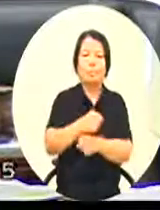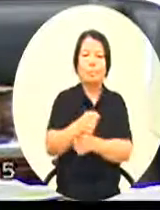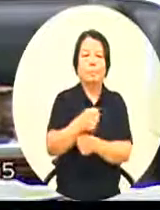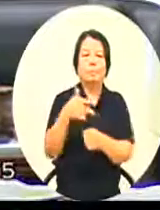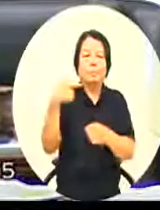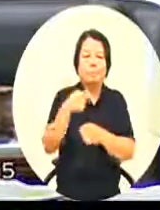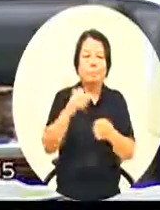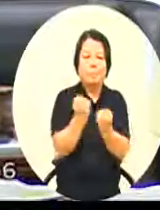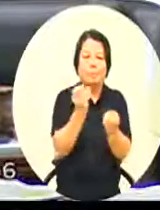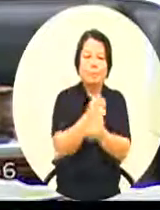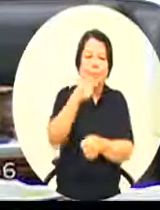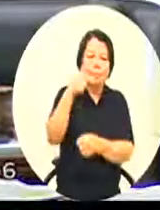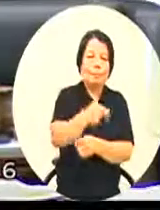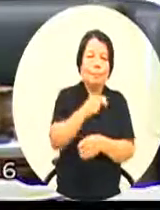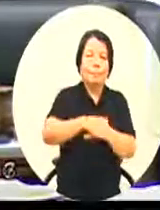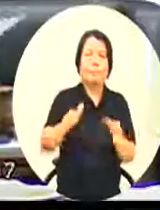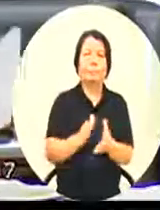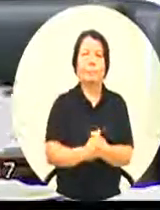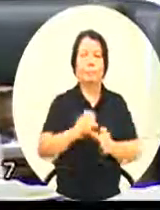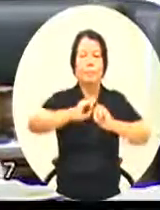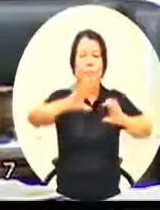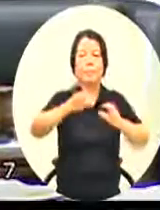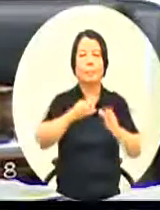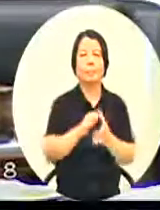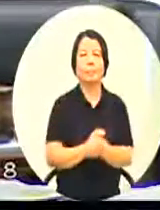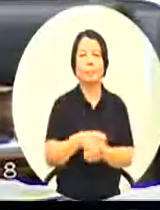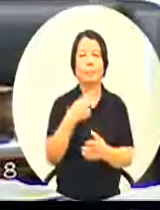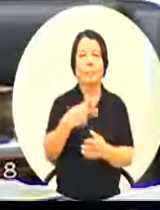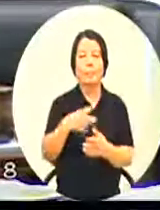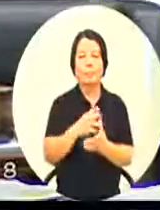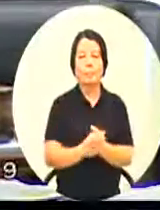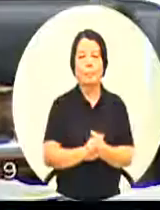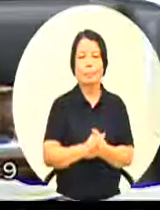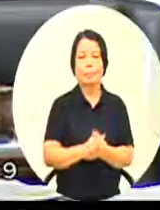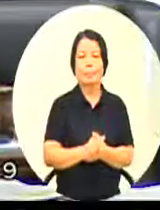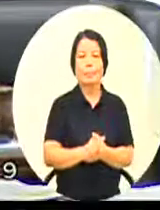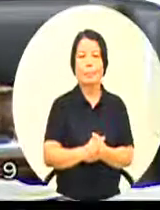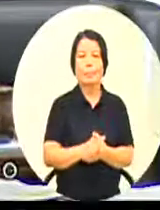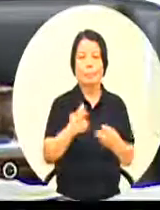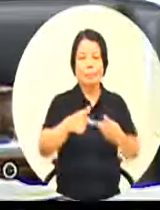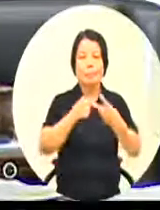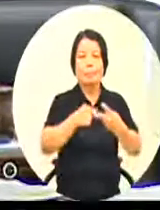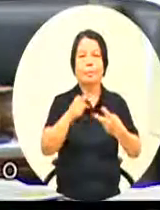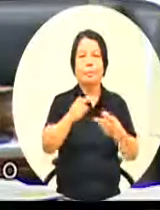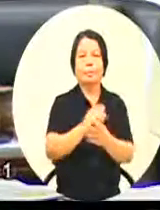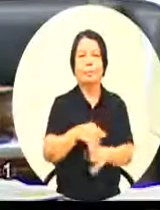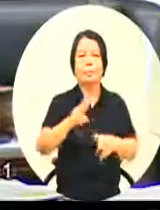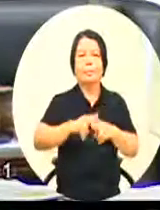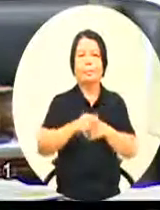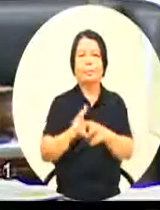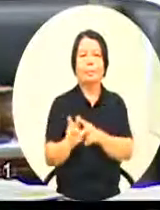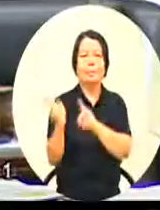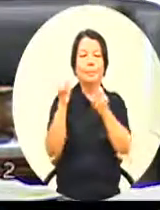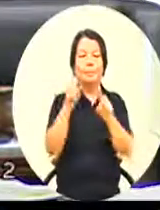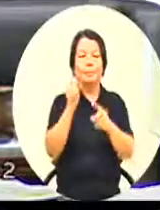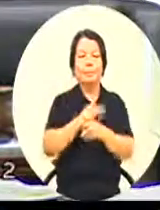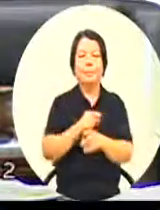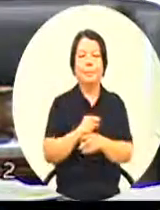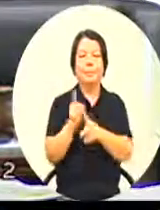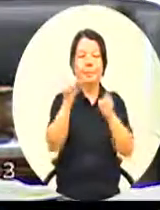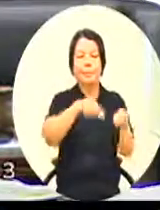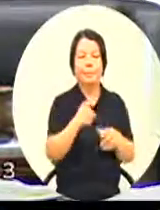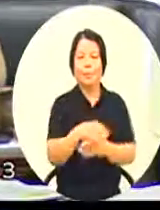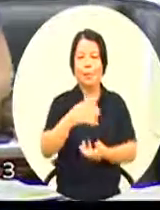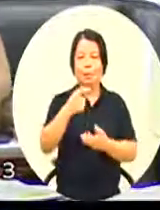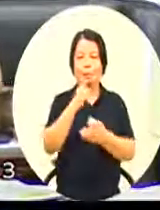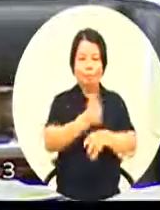加强的宣导了哈。好，那再来我再讲第二个议题啦，因为您今仔坐几工的嘛，足辛苦吼，到现在一点了都还没